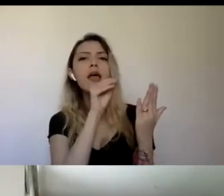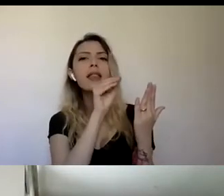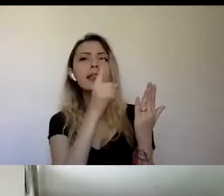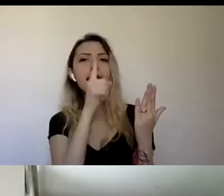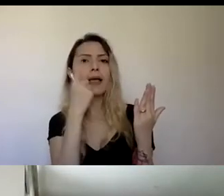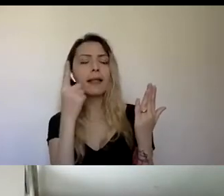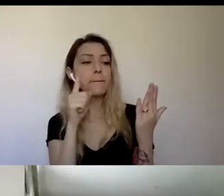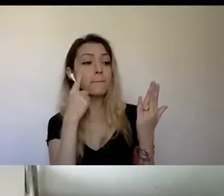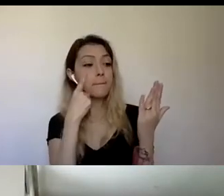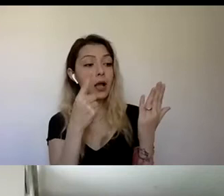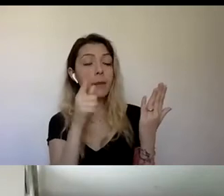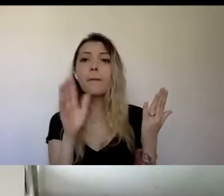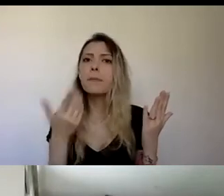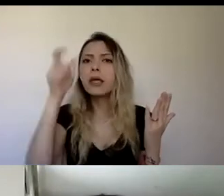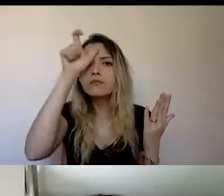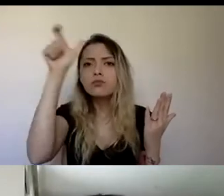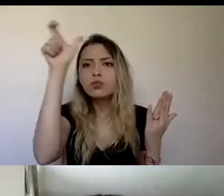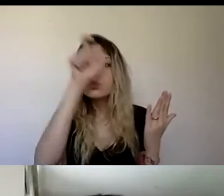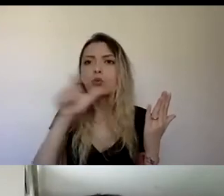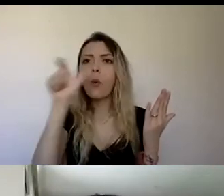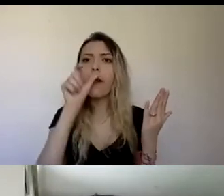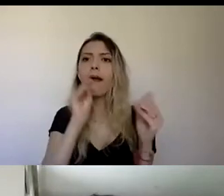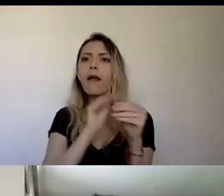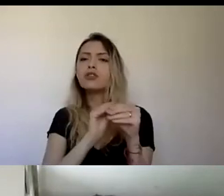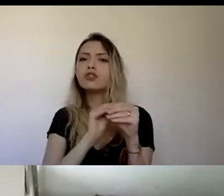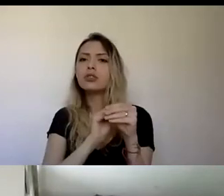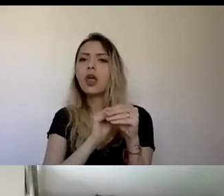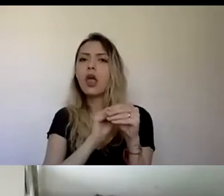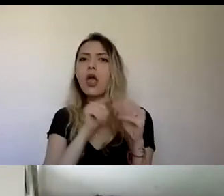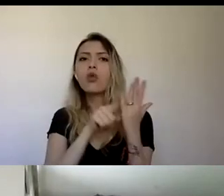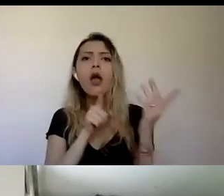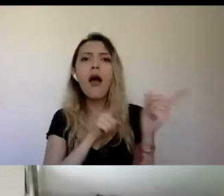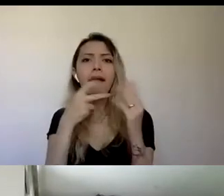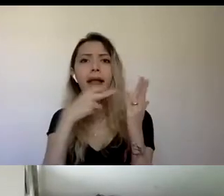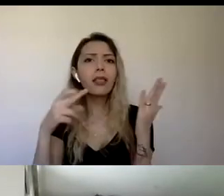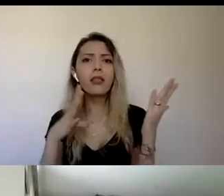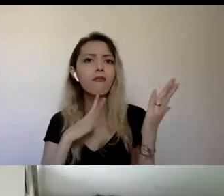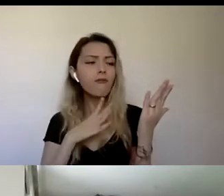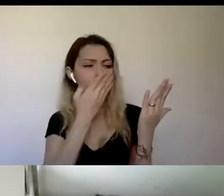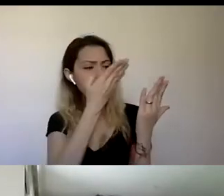Türkiye'de bununla ilgili hangi eksikler var?